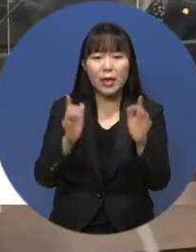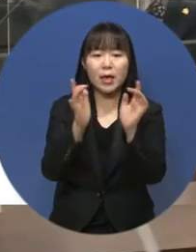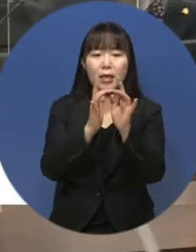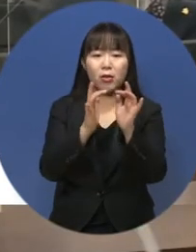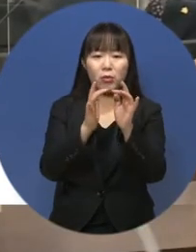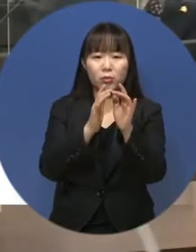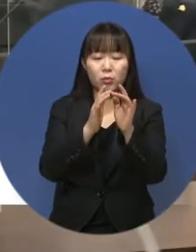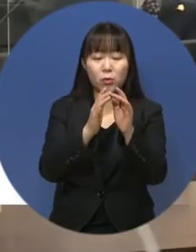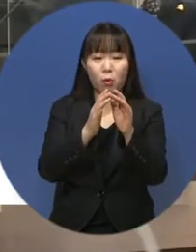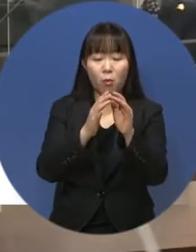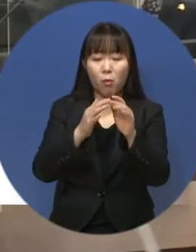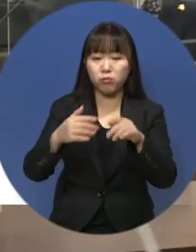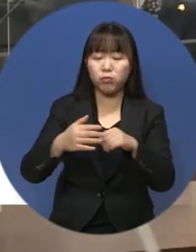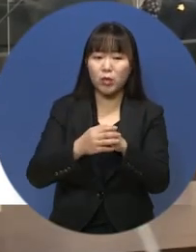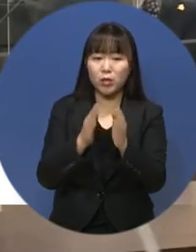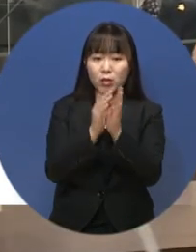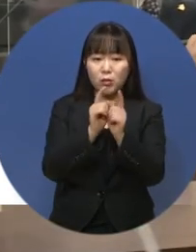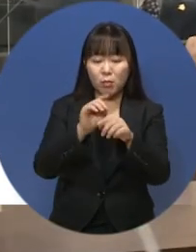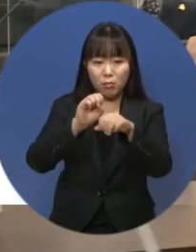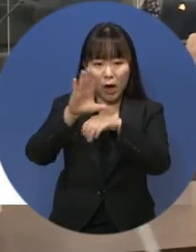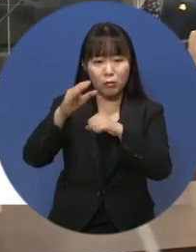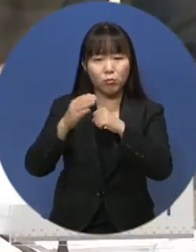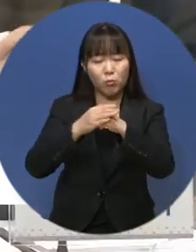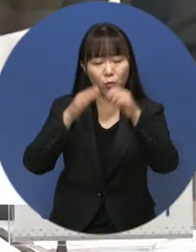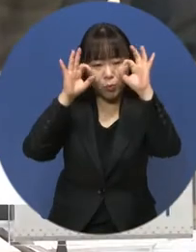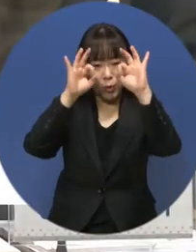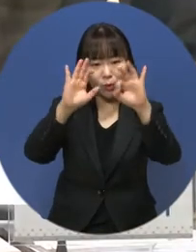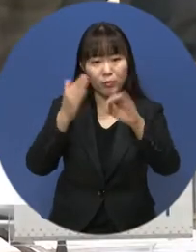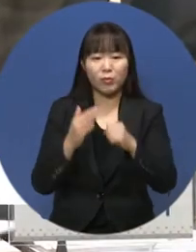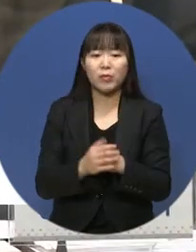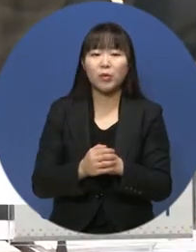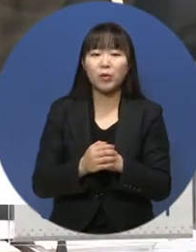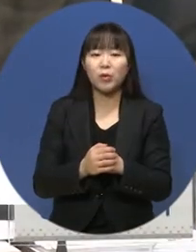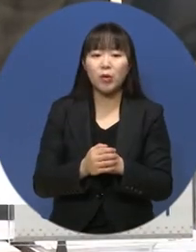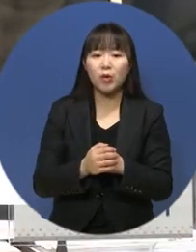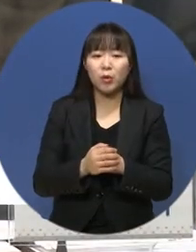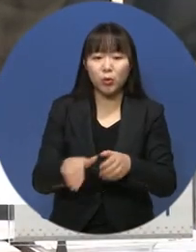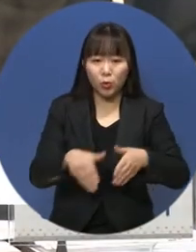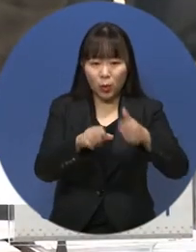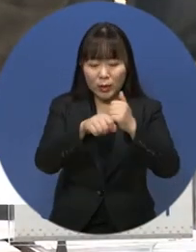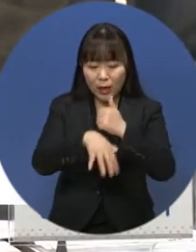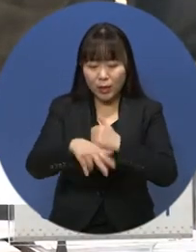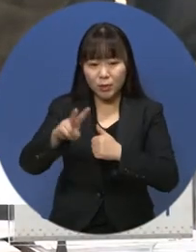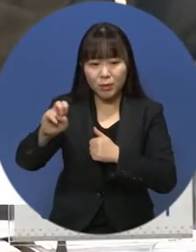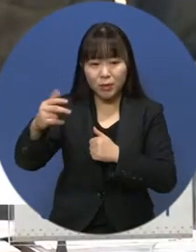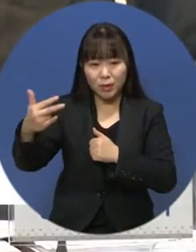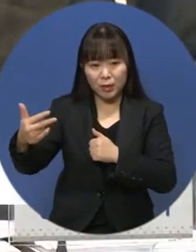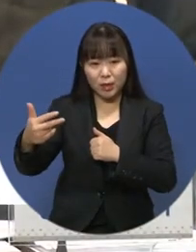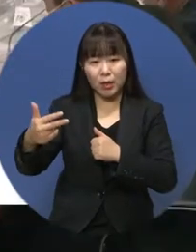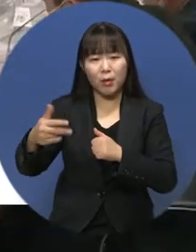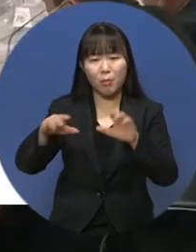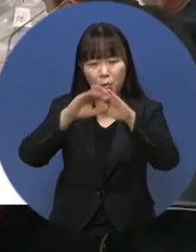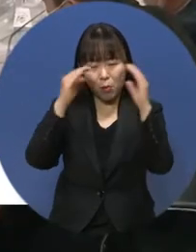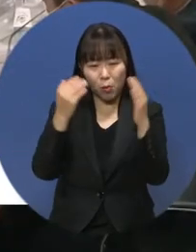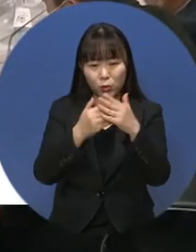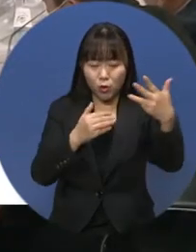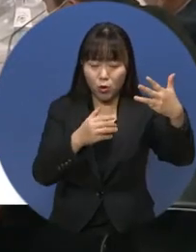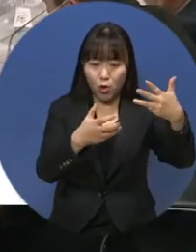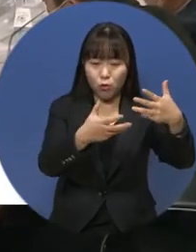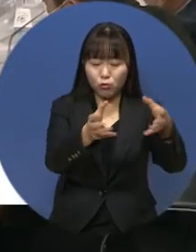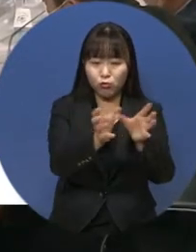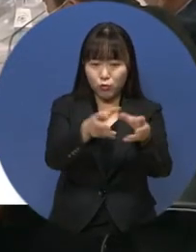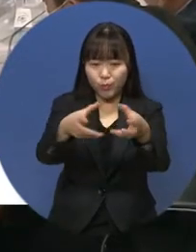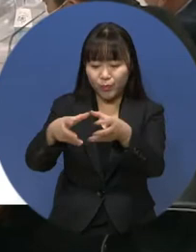온라인으로 생중계해 눈길을 끌었습니다. 이번 보고회는 도산하 27개 실구권을 8개 그룹으로